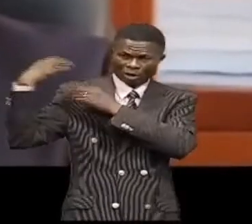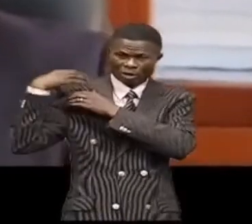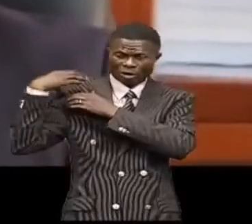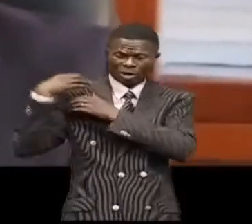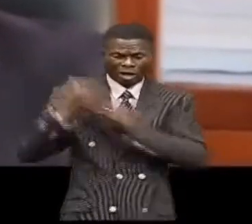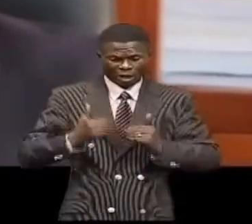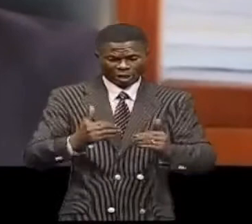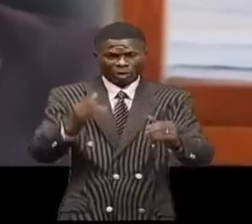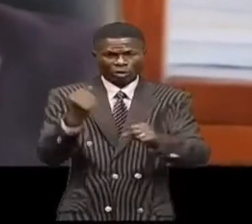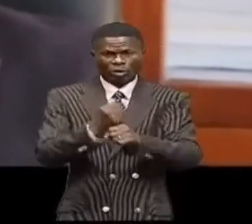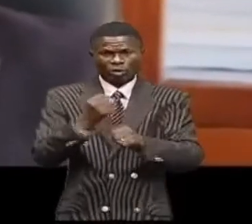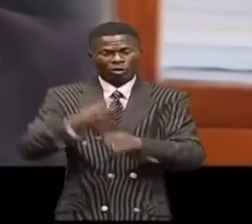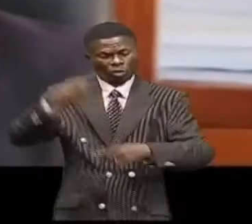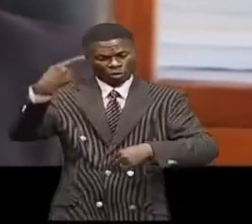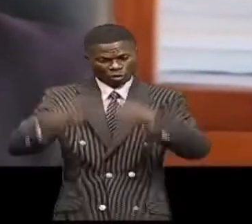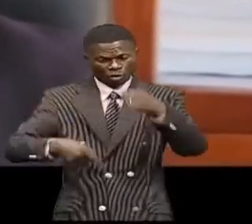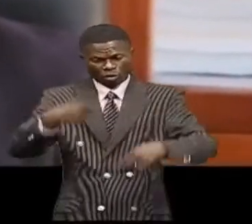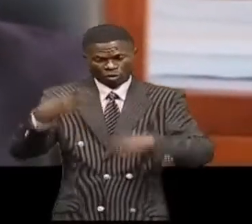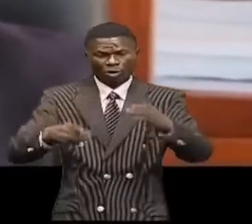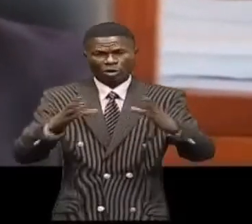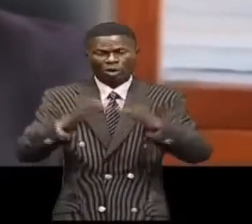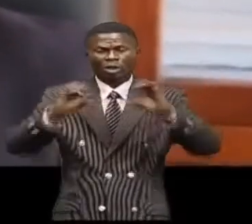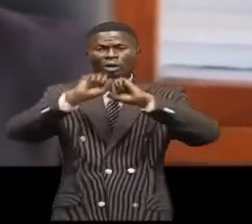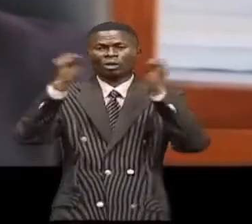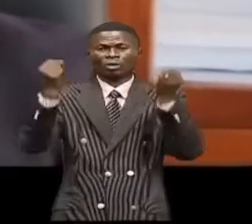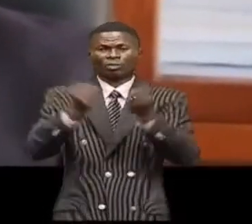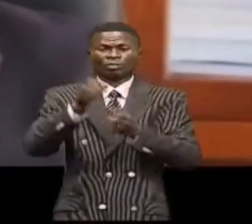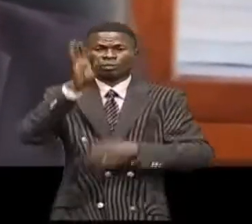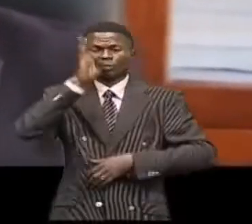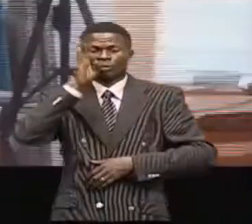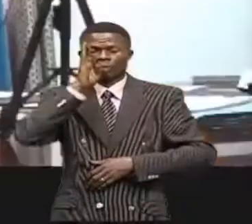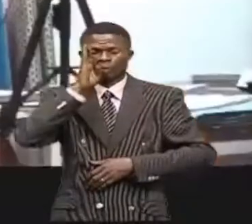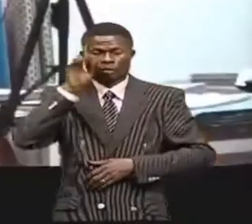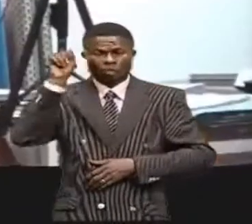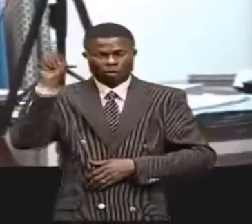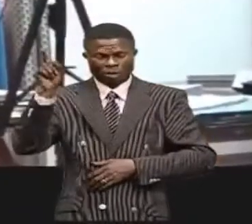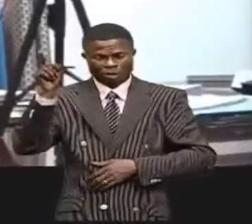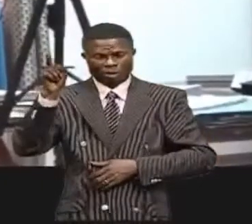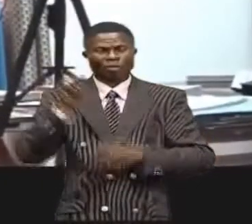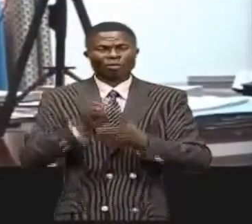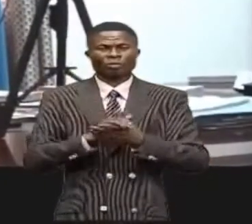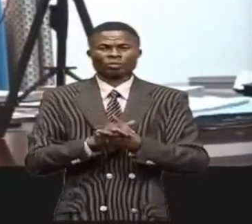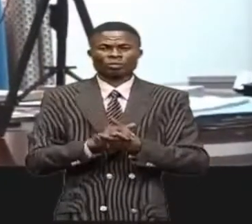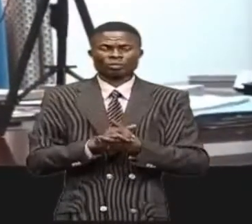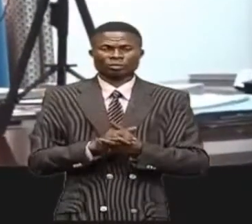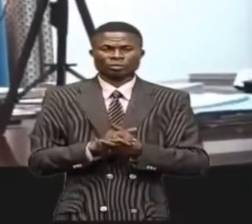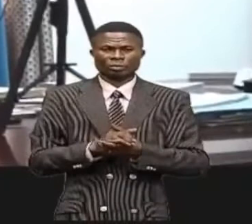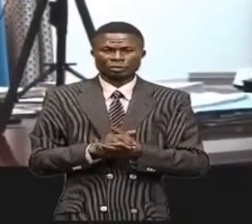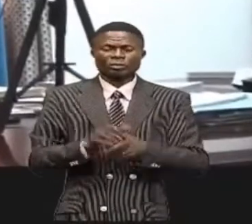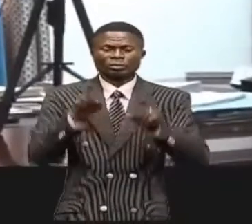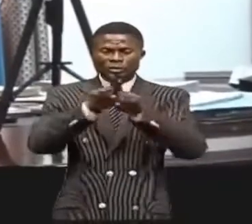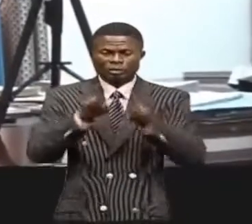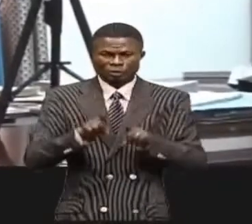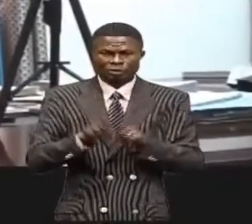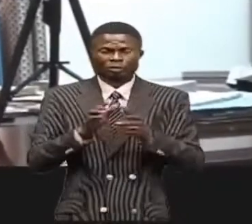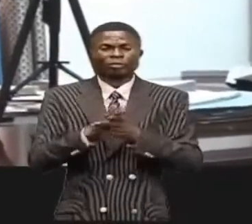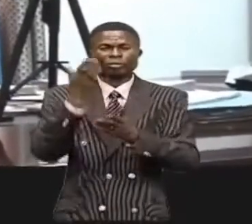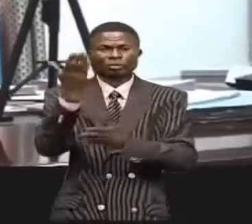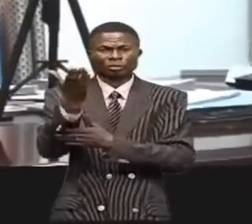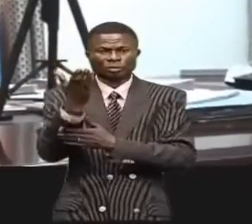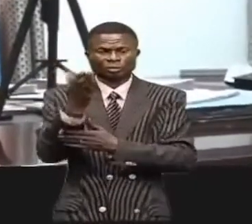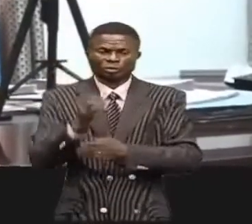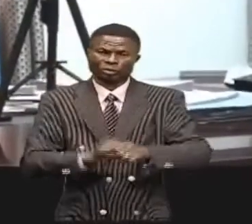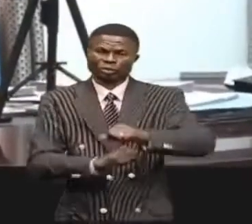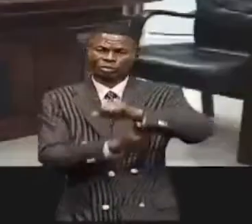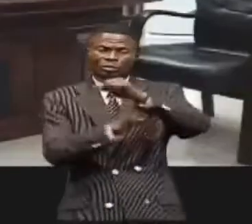ce cadre les discussions avec la société belge Kinko.be. Il a enfin demandé